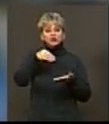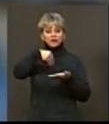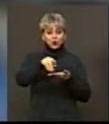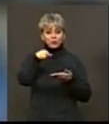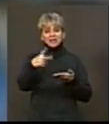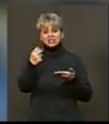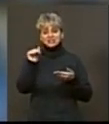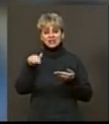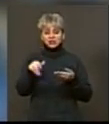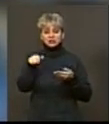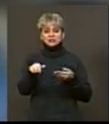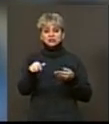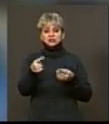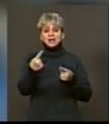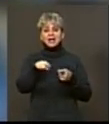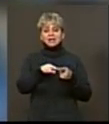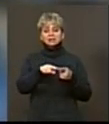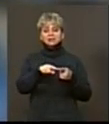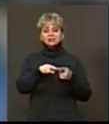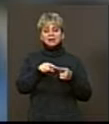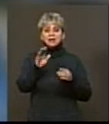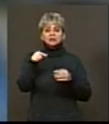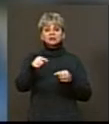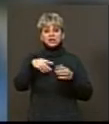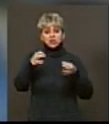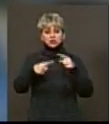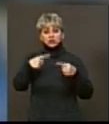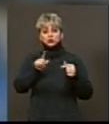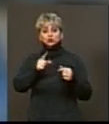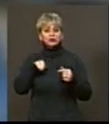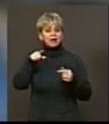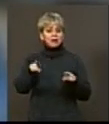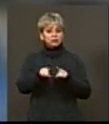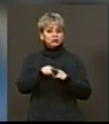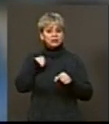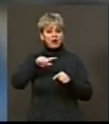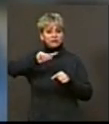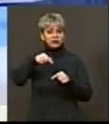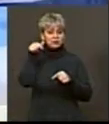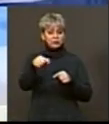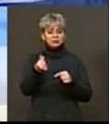то 300 тысяч. И он это рассудил так, как будто бы я у него помогаю эти деньги.